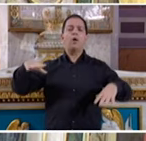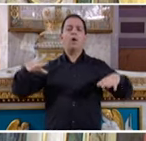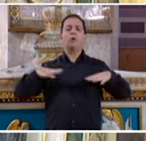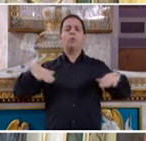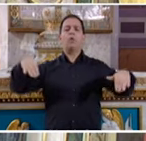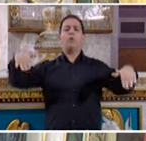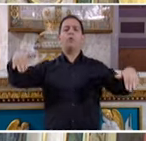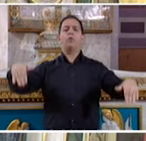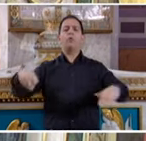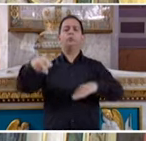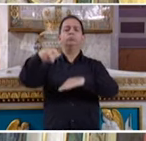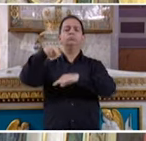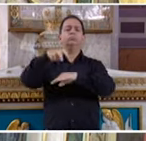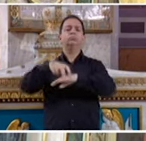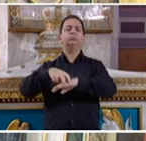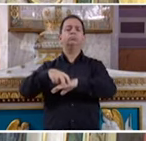ετοίμασε τον